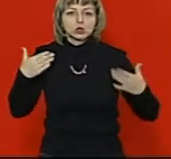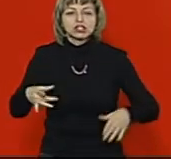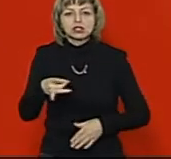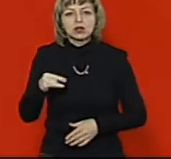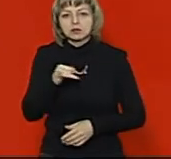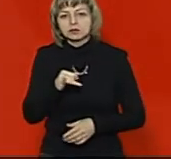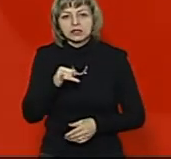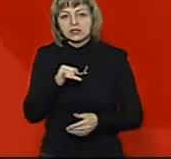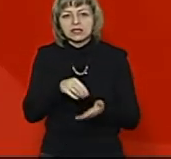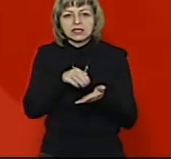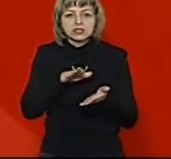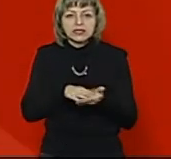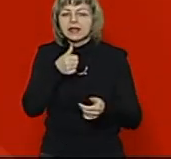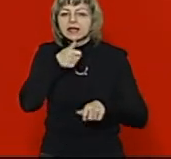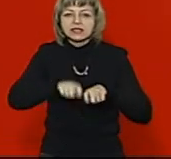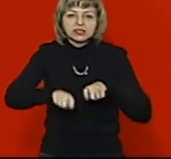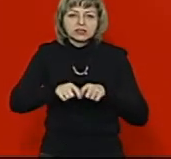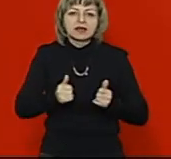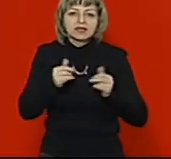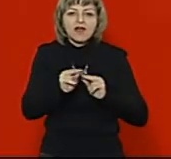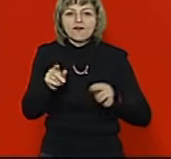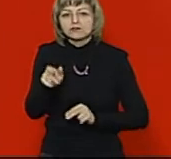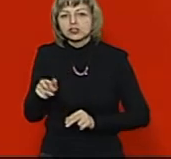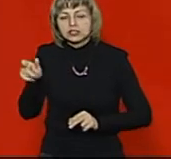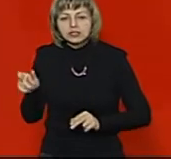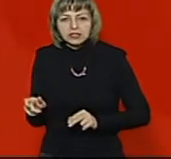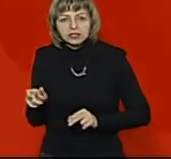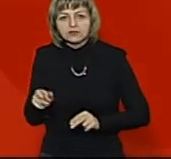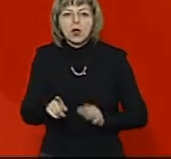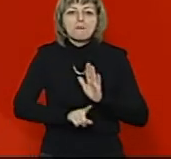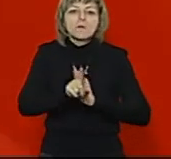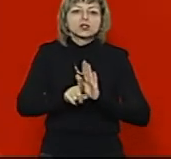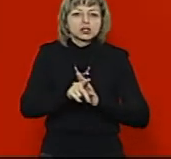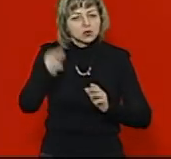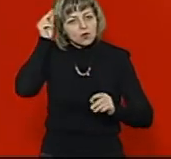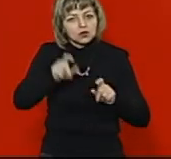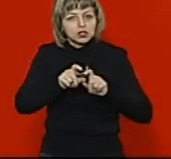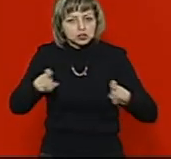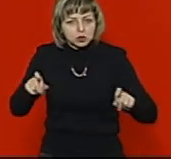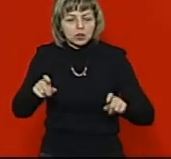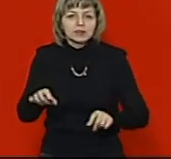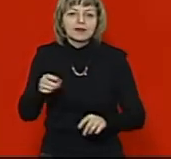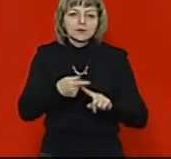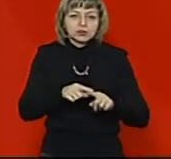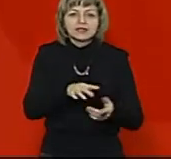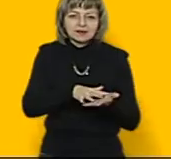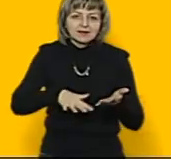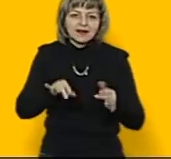та старт реєстрації на тестування для вчителів початкової школи. Детальніше про усе це далі у